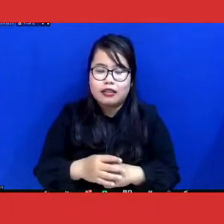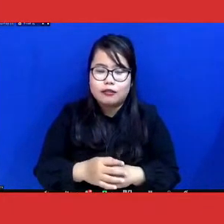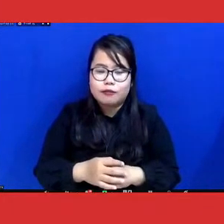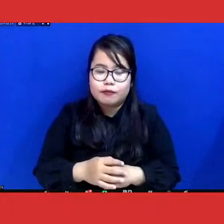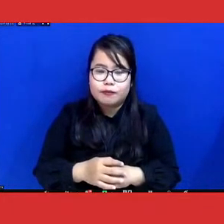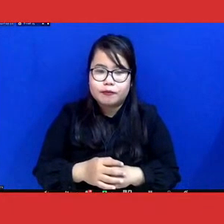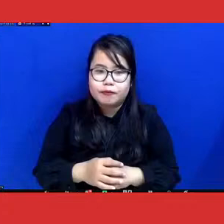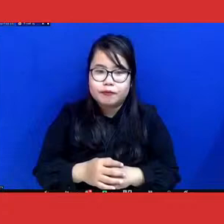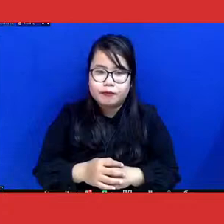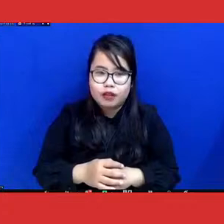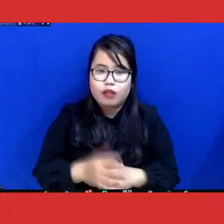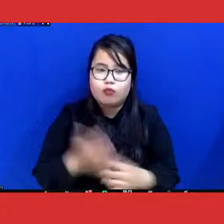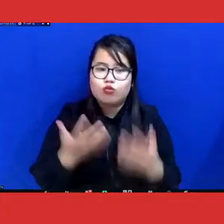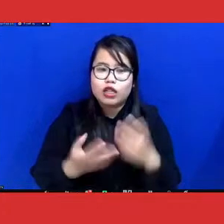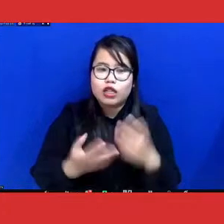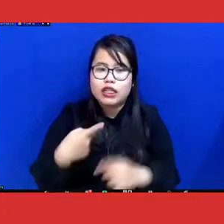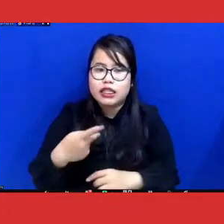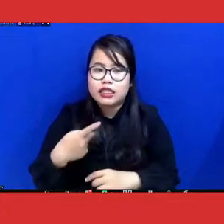kita